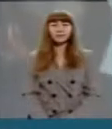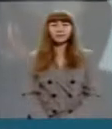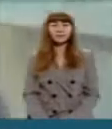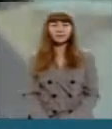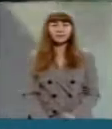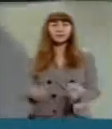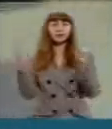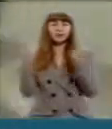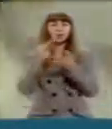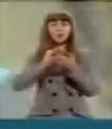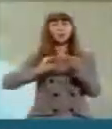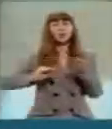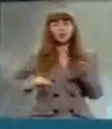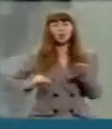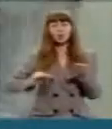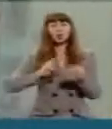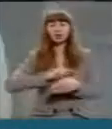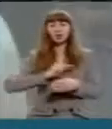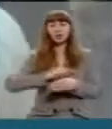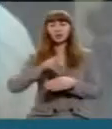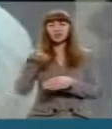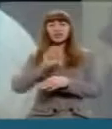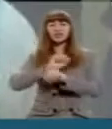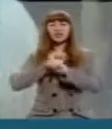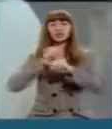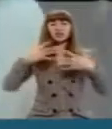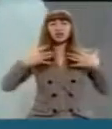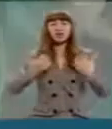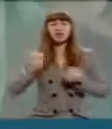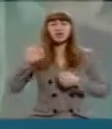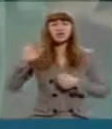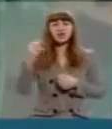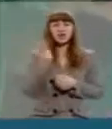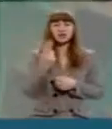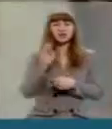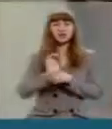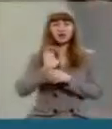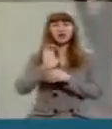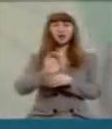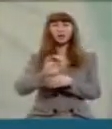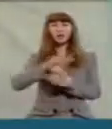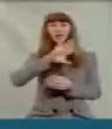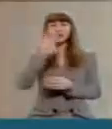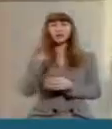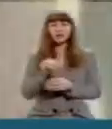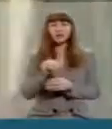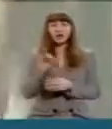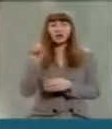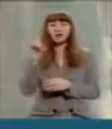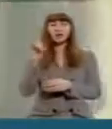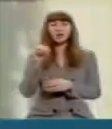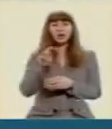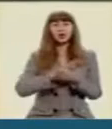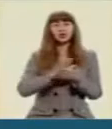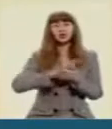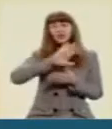әрі толыққанды ақпарат жетпей жатыр. Жетпеген соң өсек аяңның жетегінде жүр. Тоқаев телеарналарда жұртшылыққа дұрыс мәлімет беретін тікелей эфирде